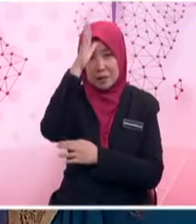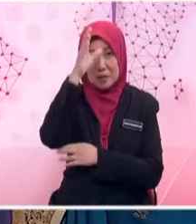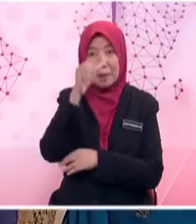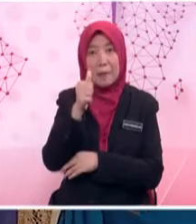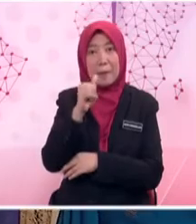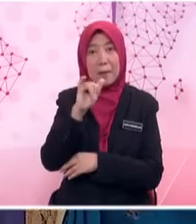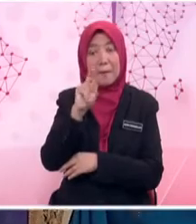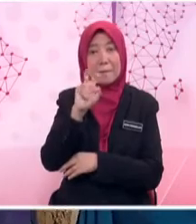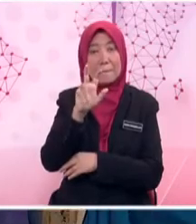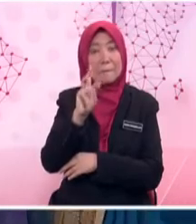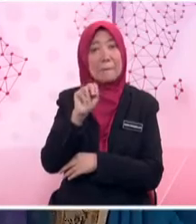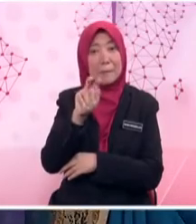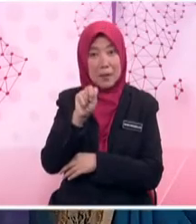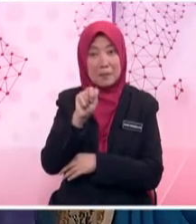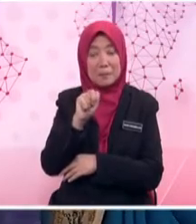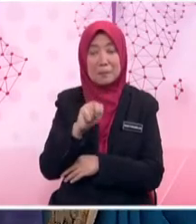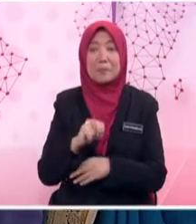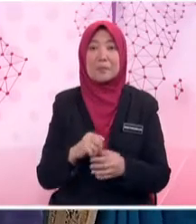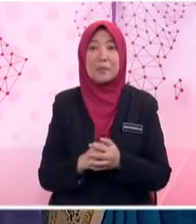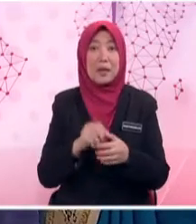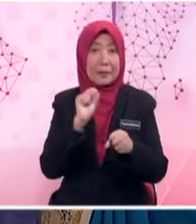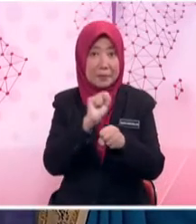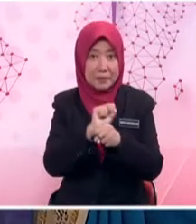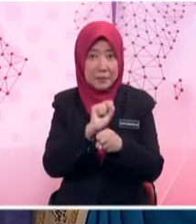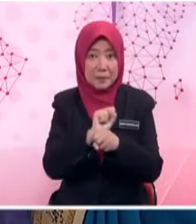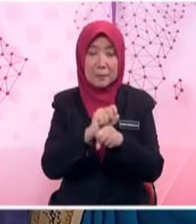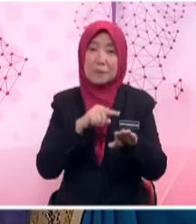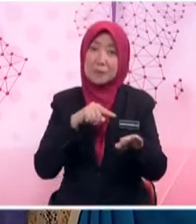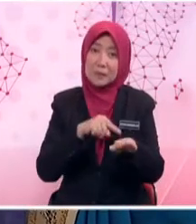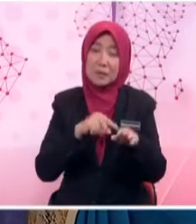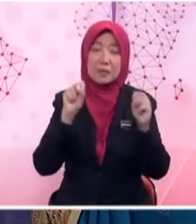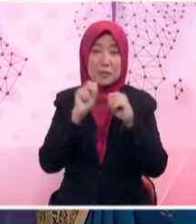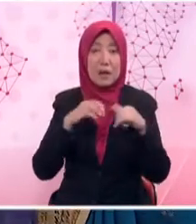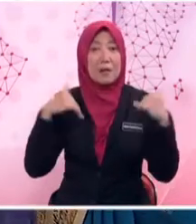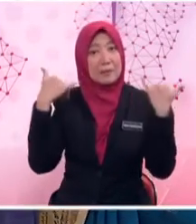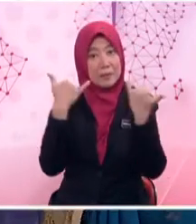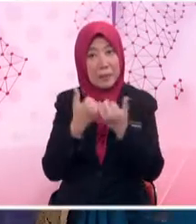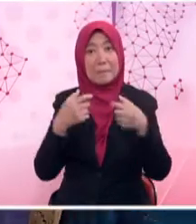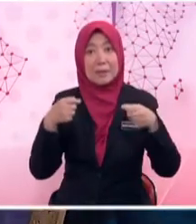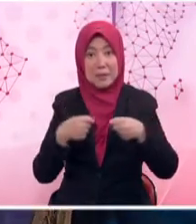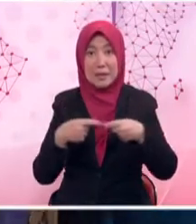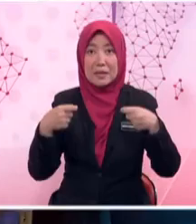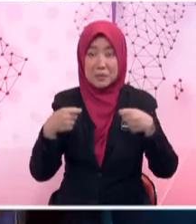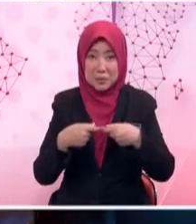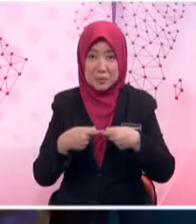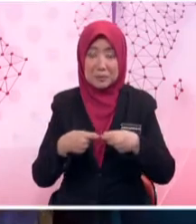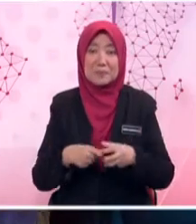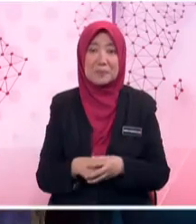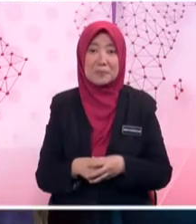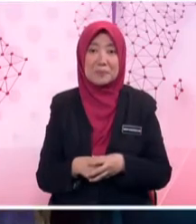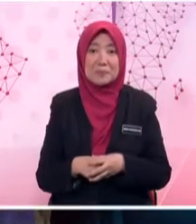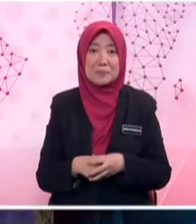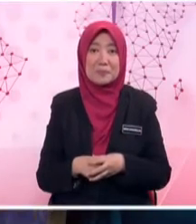Adli bekerja di sebuah syarikat elektrik. Dan yang